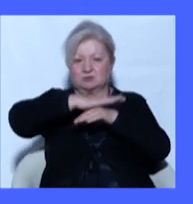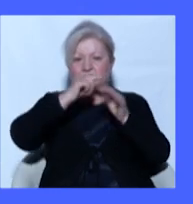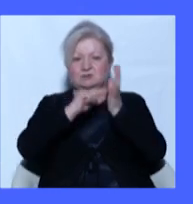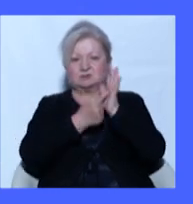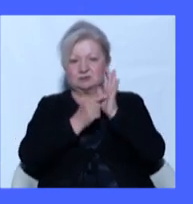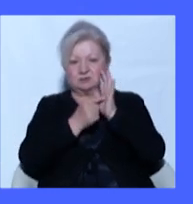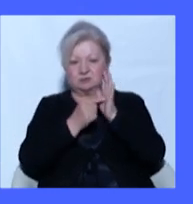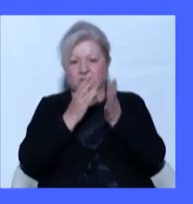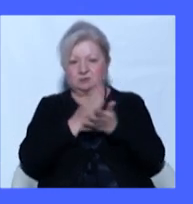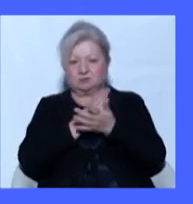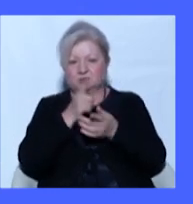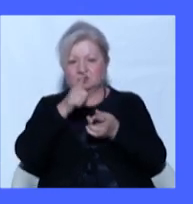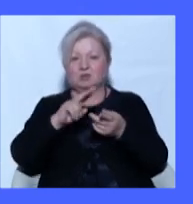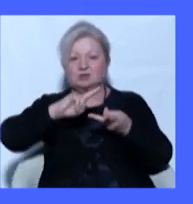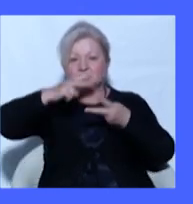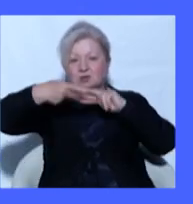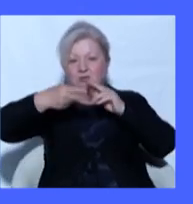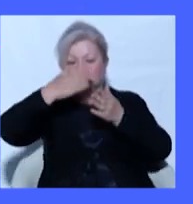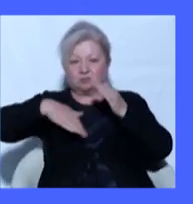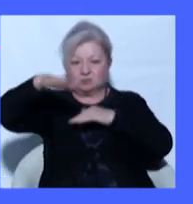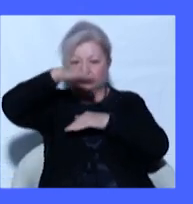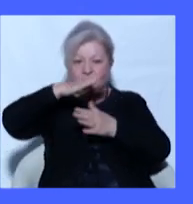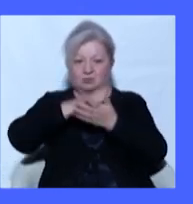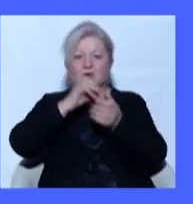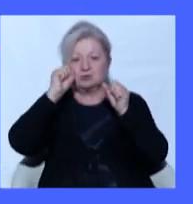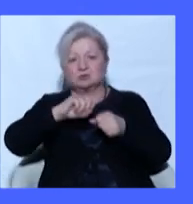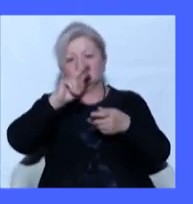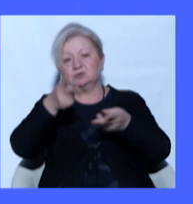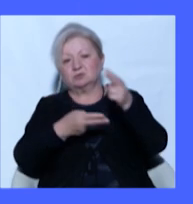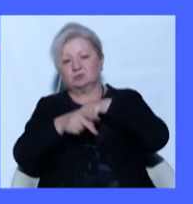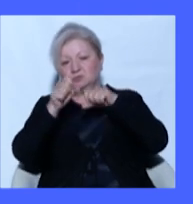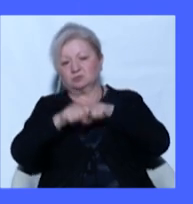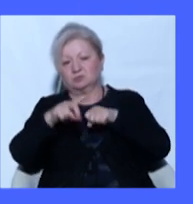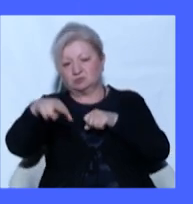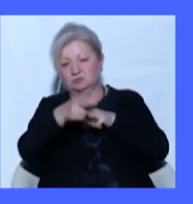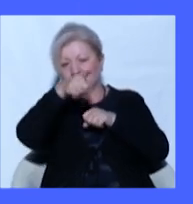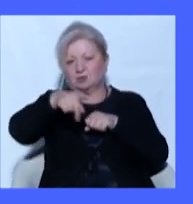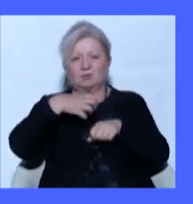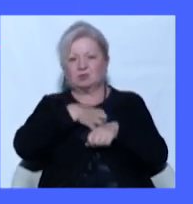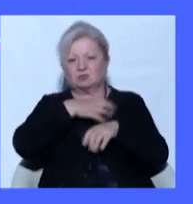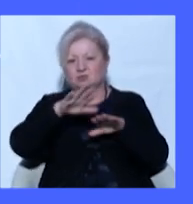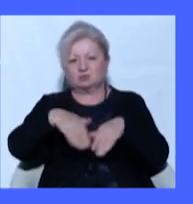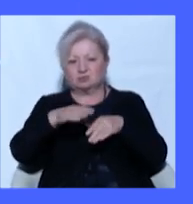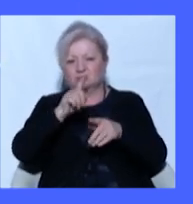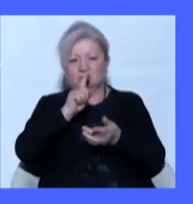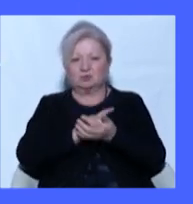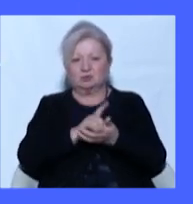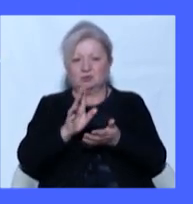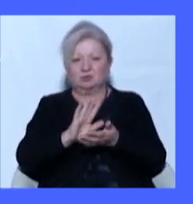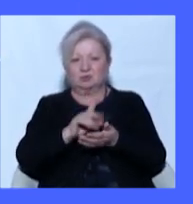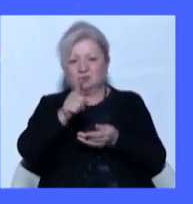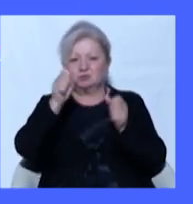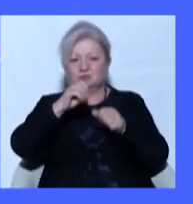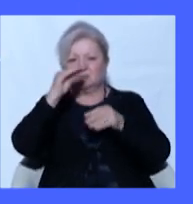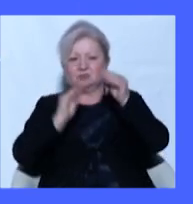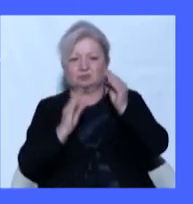სინათლე ან რაიმე ობიექტიდან არეკლილი სხივი, რომელიც იმყოფება ზედა წერტილში. ეს